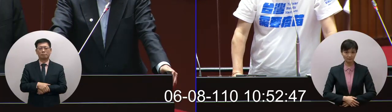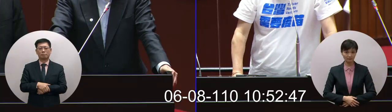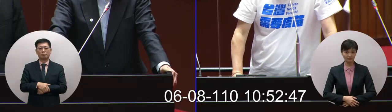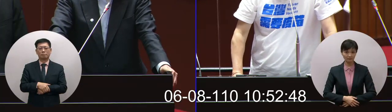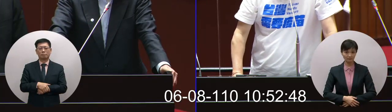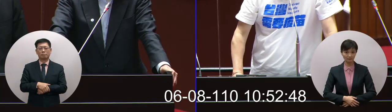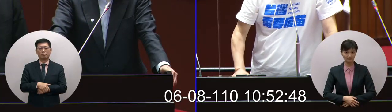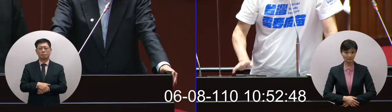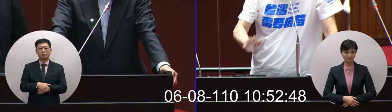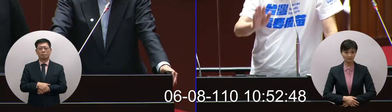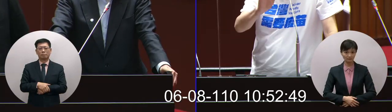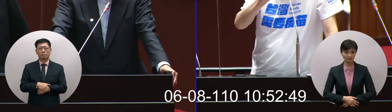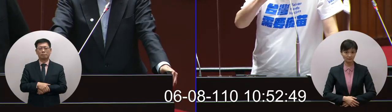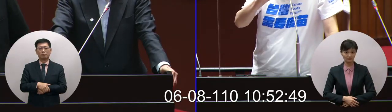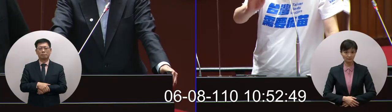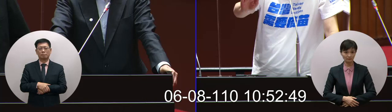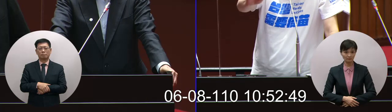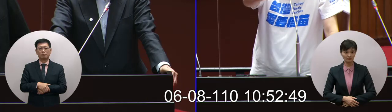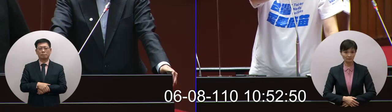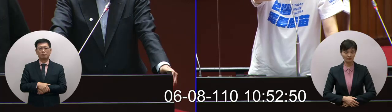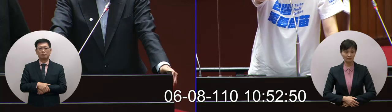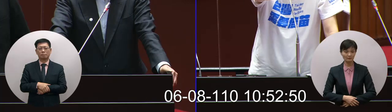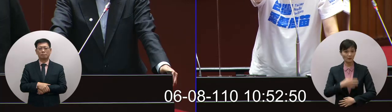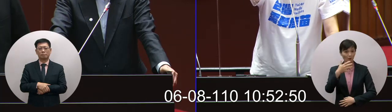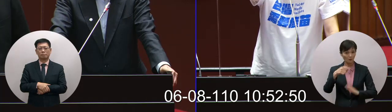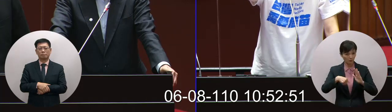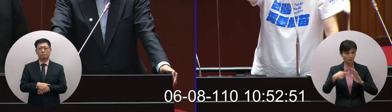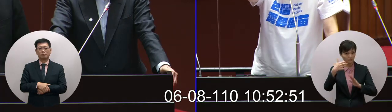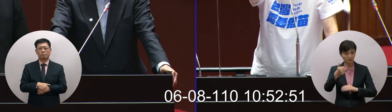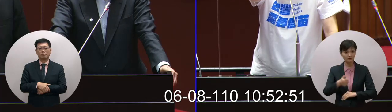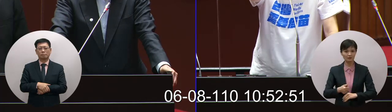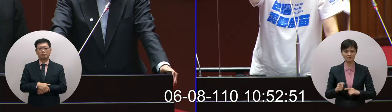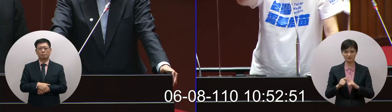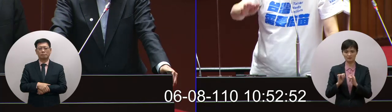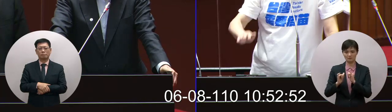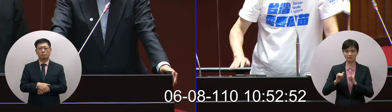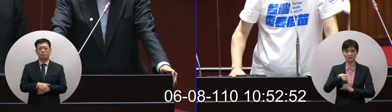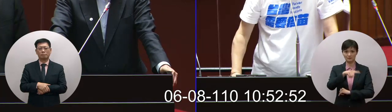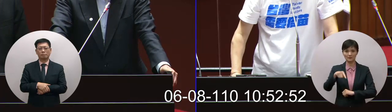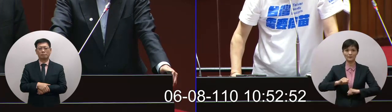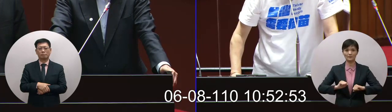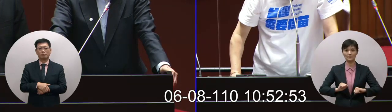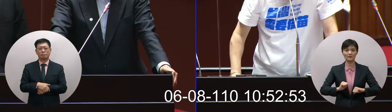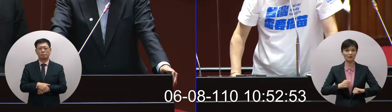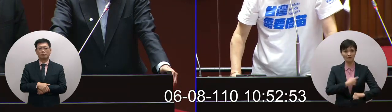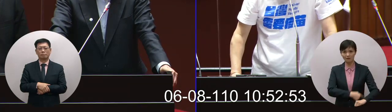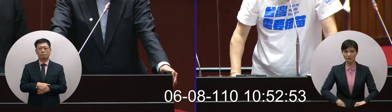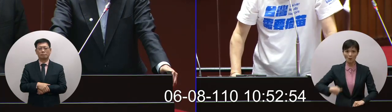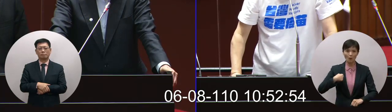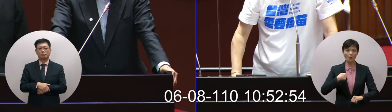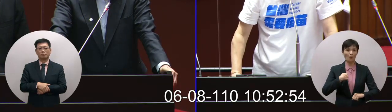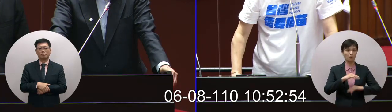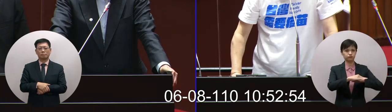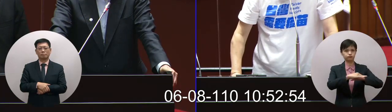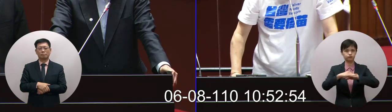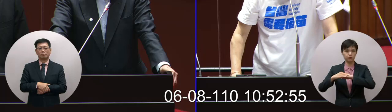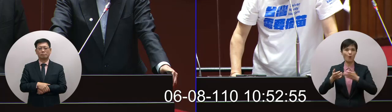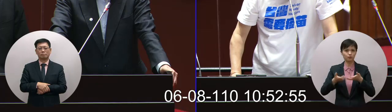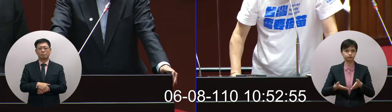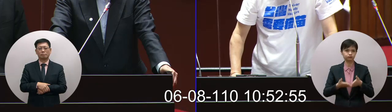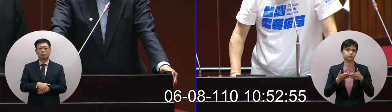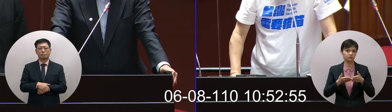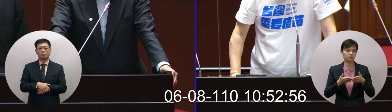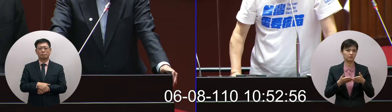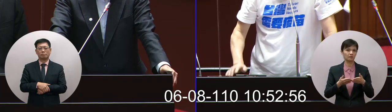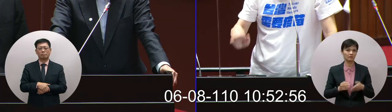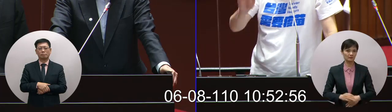什么联报？ 院长、老百姓大家的生命都是一样重要。院长，我讲真的哈，生命